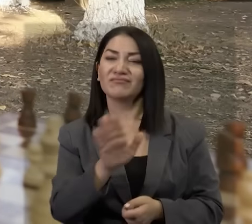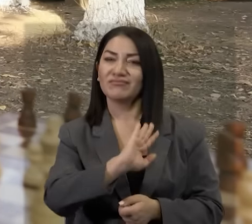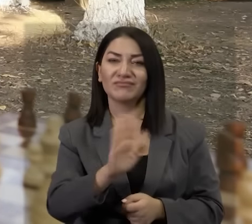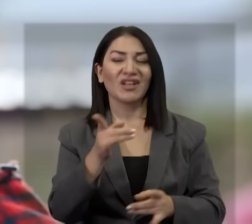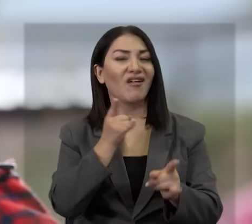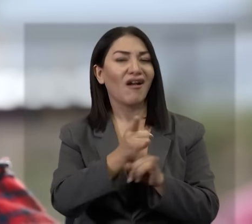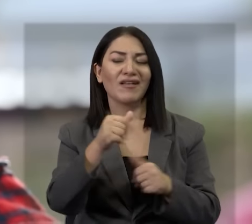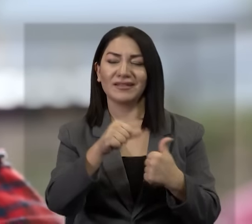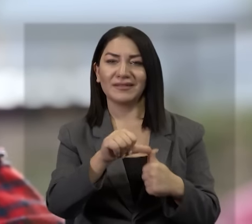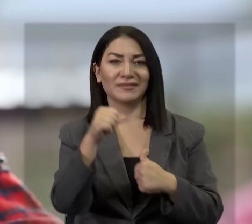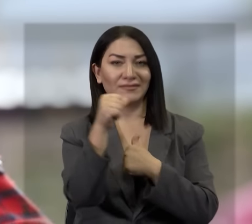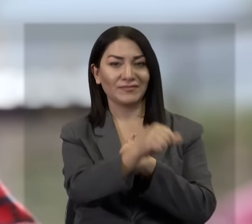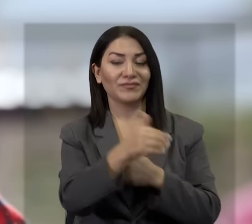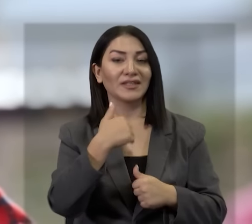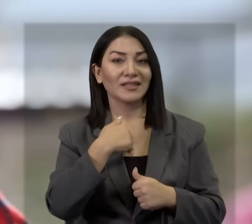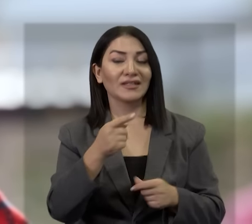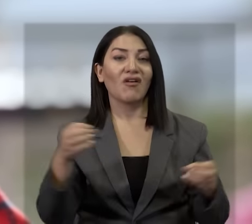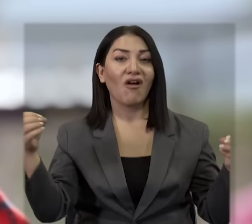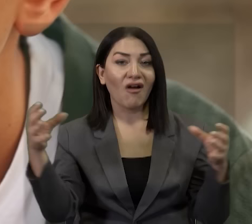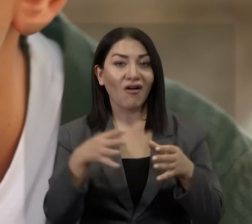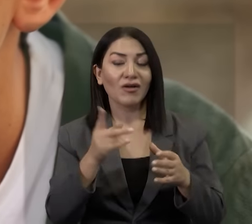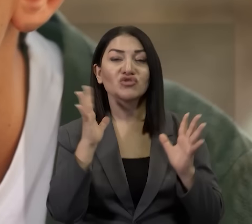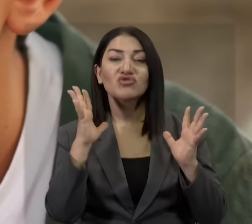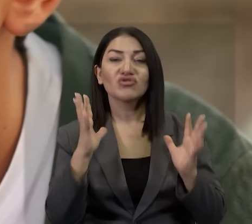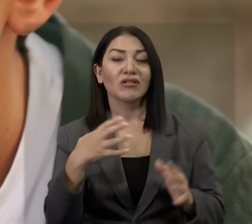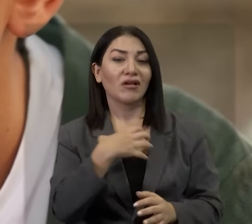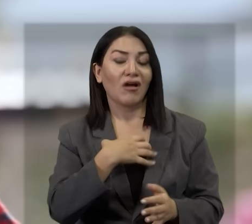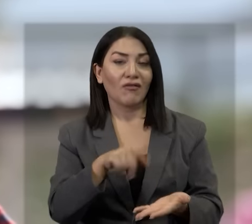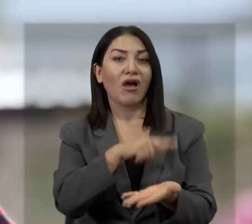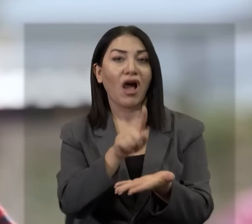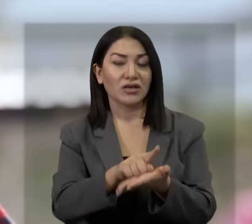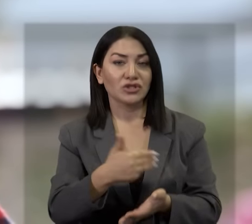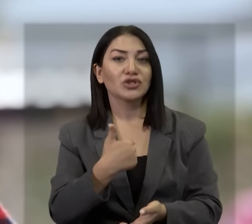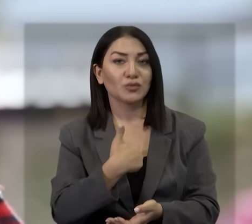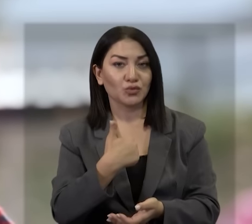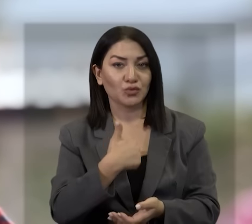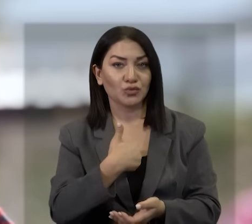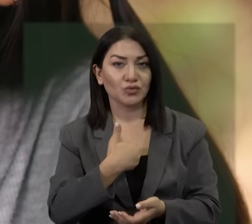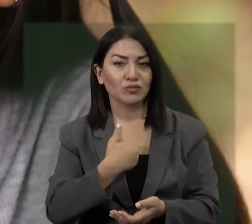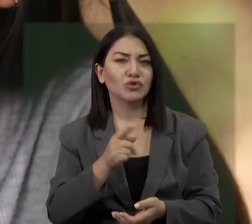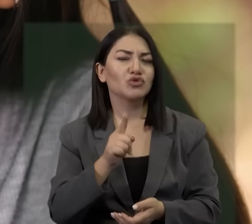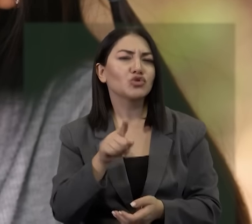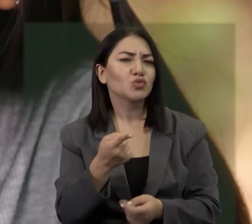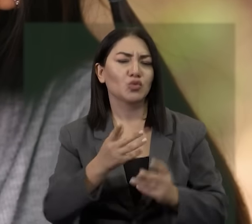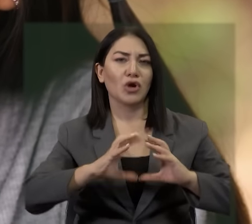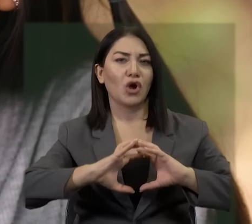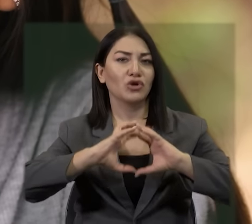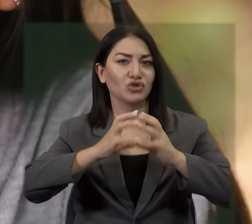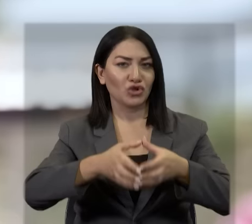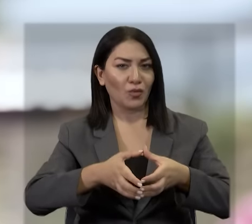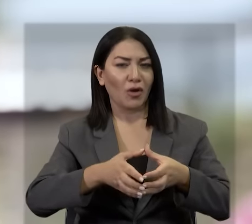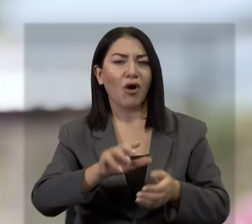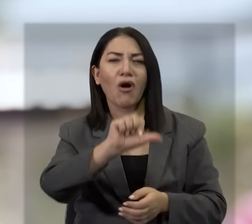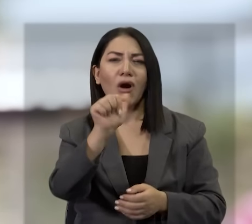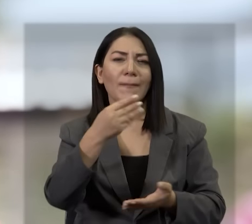եմ։ Չէ, երեխե, կատակը մի կող։ Ես ձեզ հավաքել եմ, որ մի հատ շատ կարևոր հարց տամ։ Ինչն